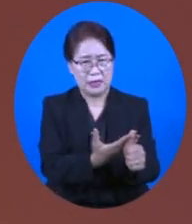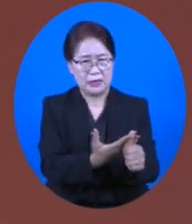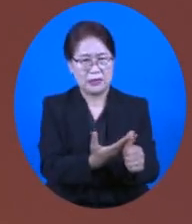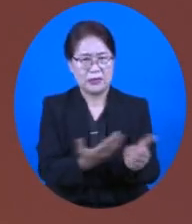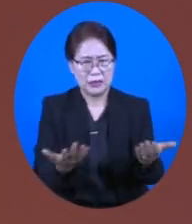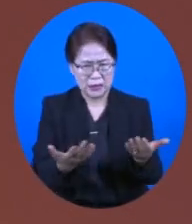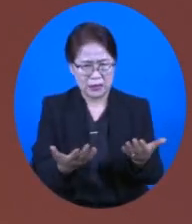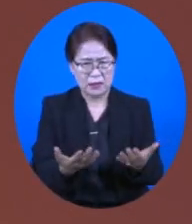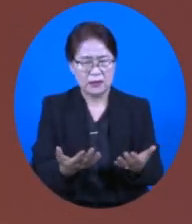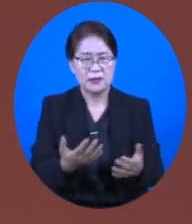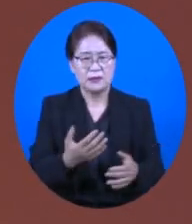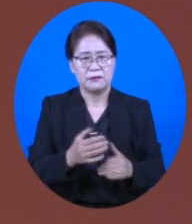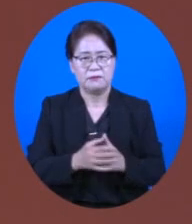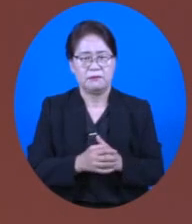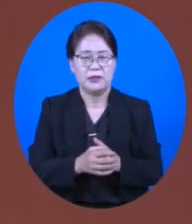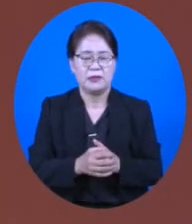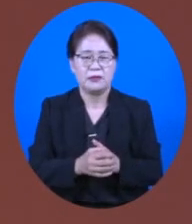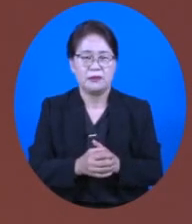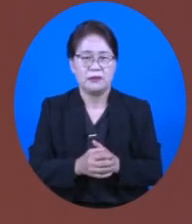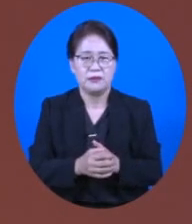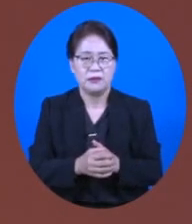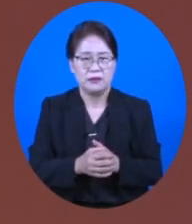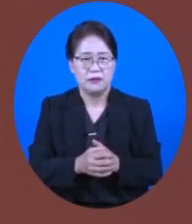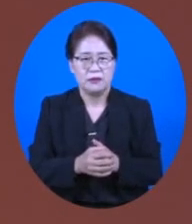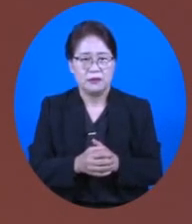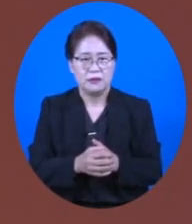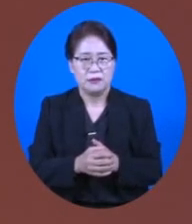거죠. 그런데 이